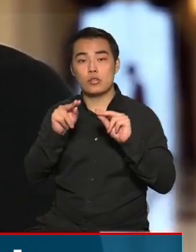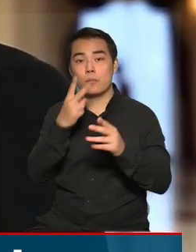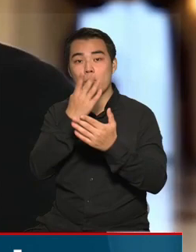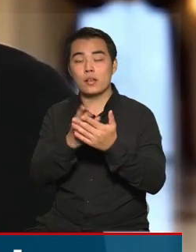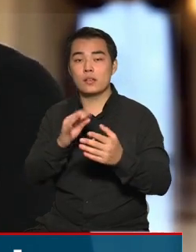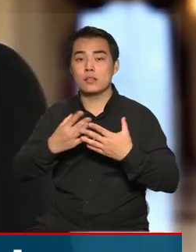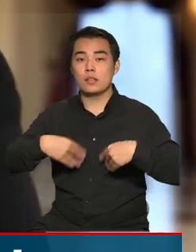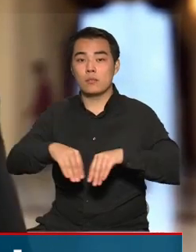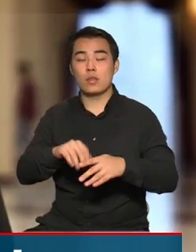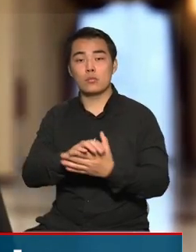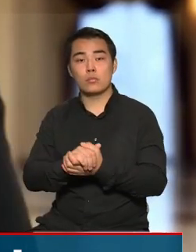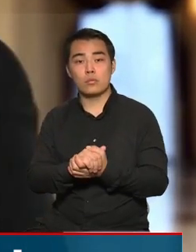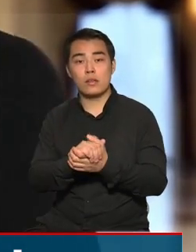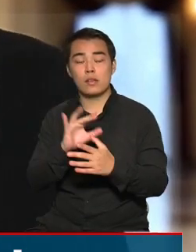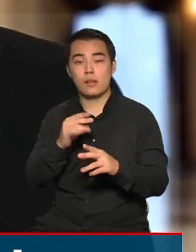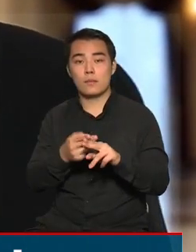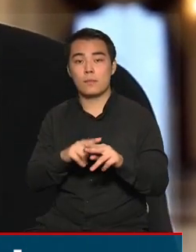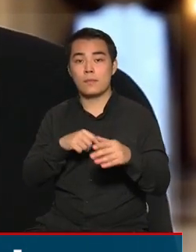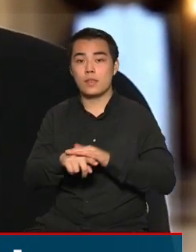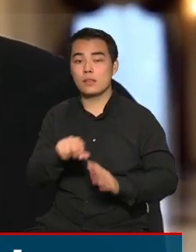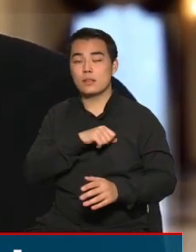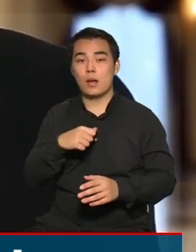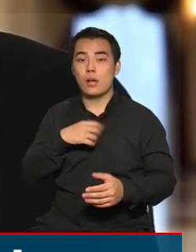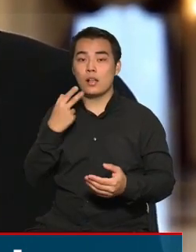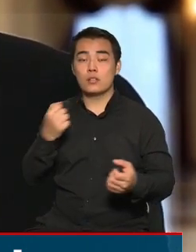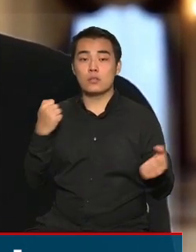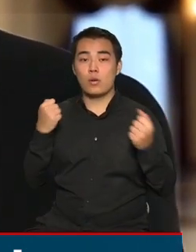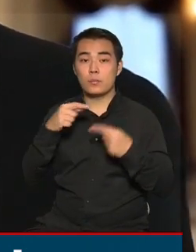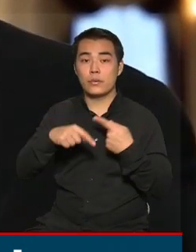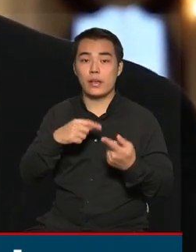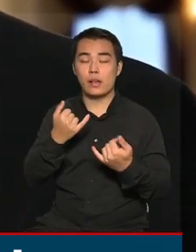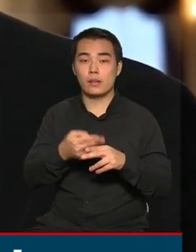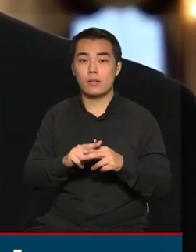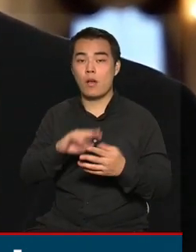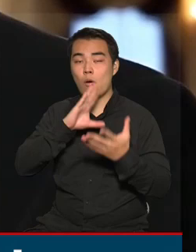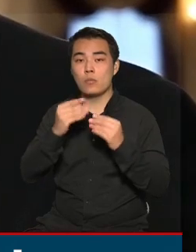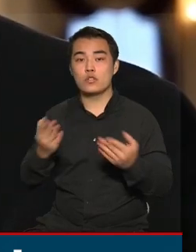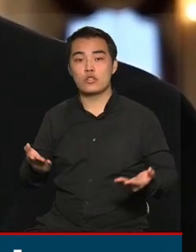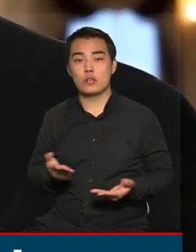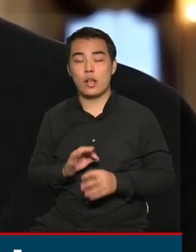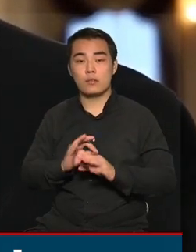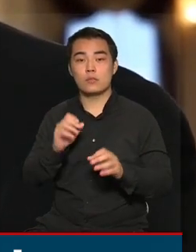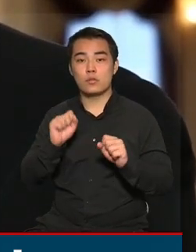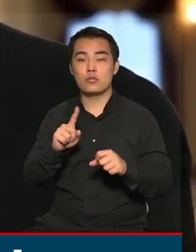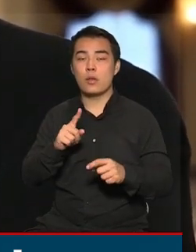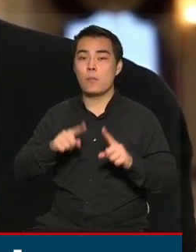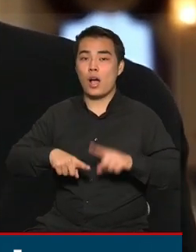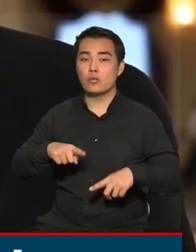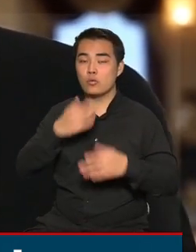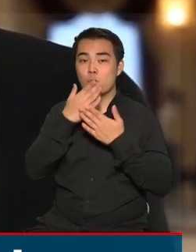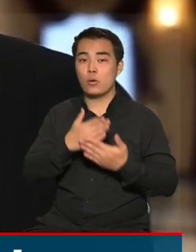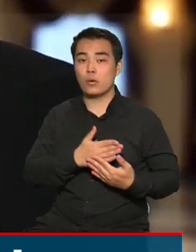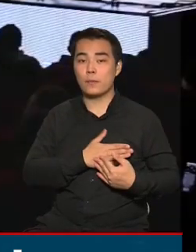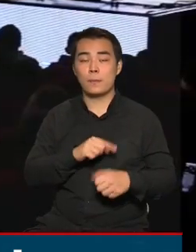отбасы татуластық. Онымен қоса енді өзім кәсіби спортшы болғаннан кейін салауатты өмір салтын насихаттау жастарға, сосын патриоттық сезім